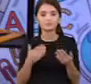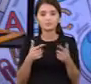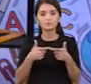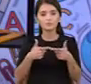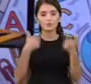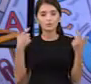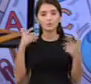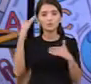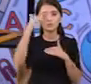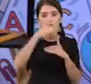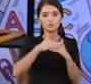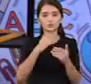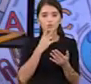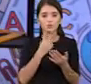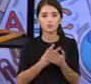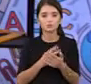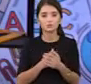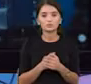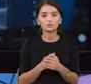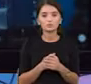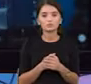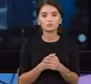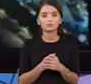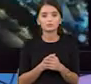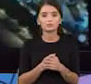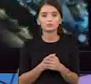shu mehmonxonani tungi ko'rinishi.